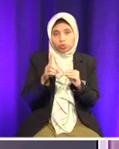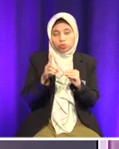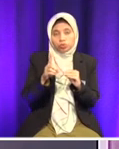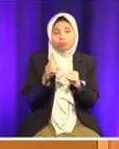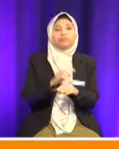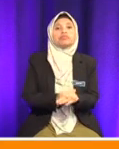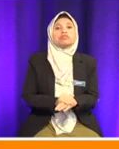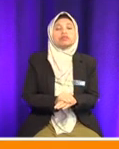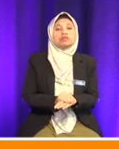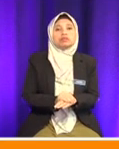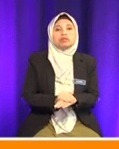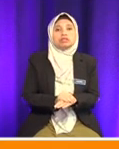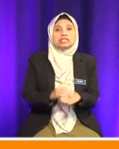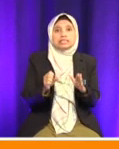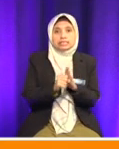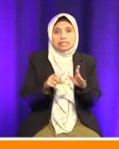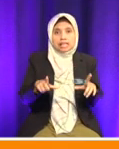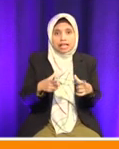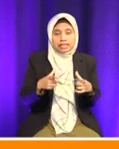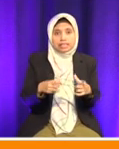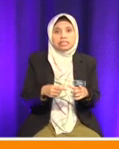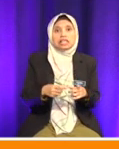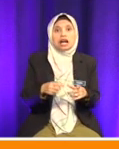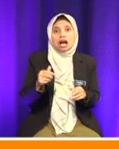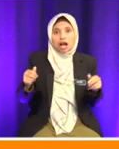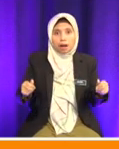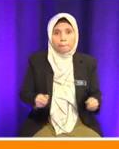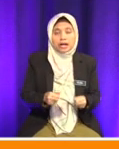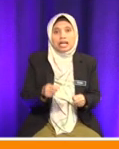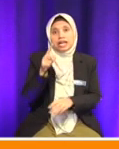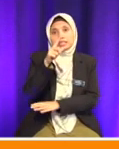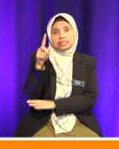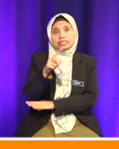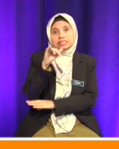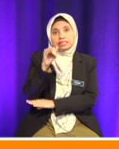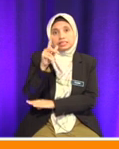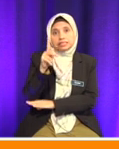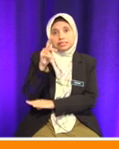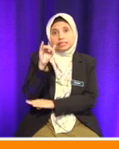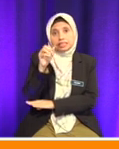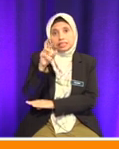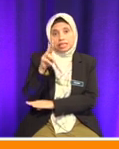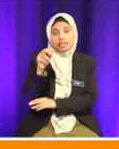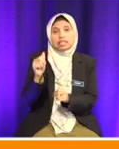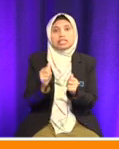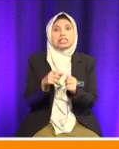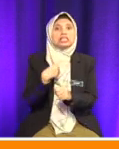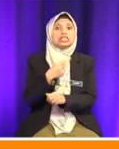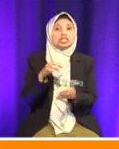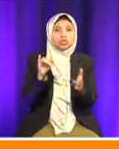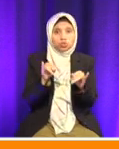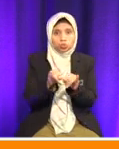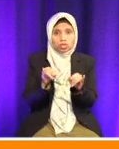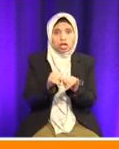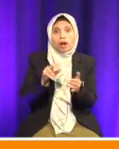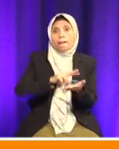dan selain daripada amalan-amalan dzikir tahajud kita juga ada bacaan Alquran itu dianjurkan